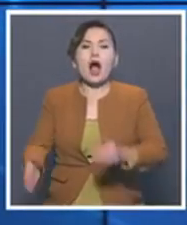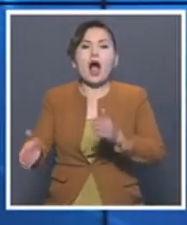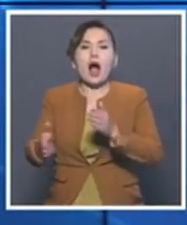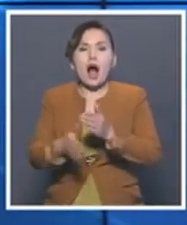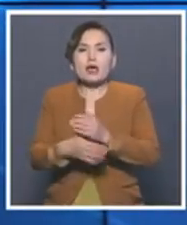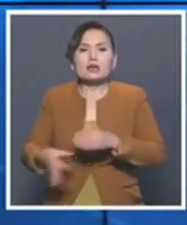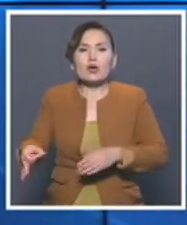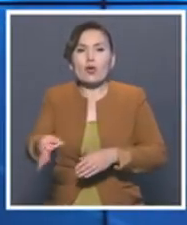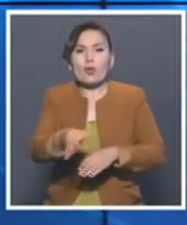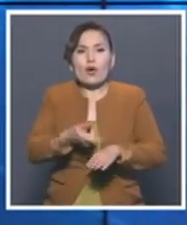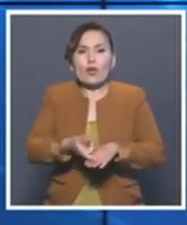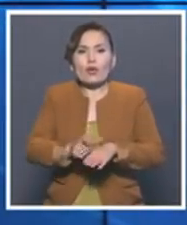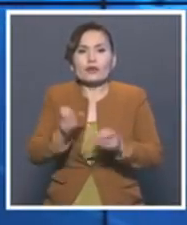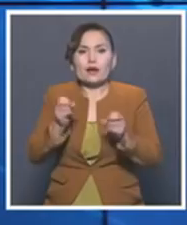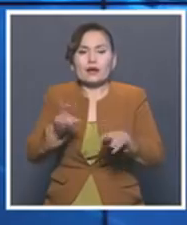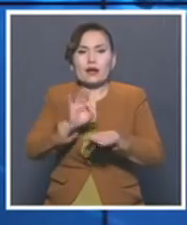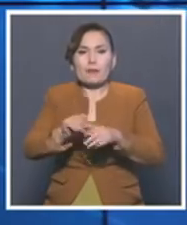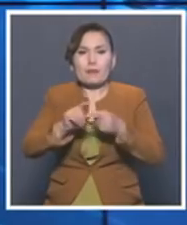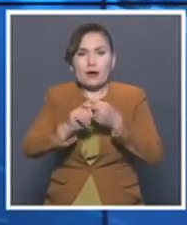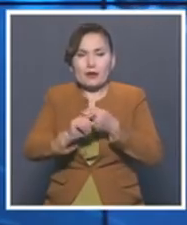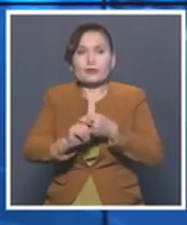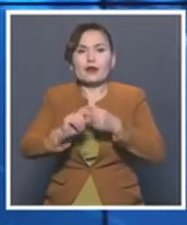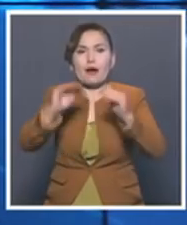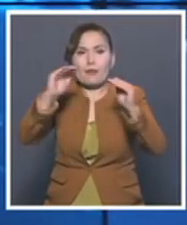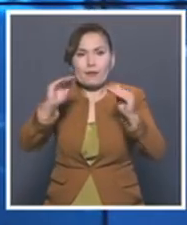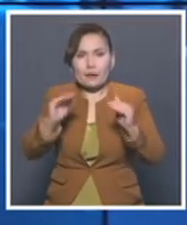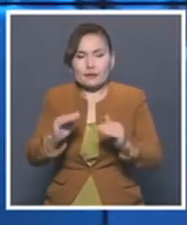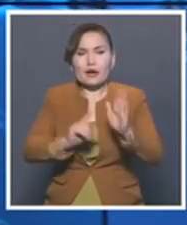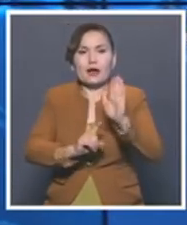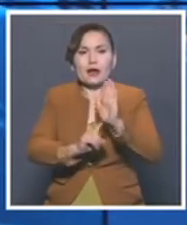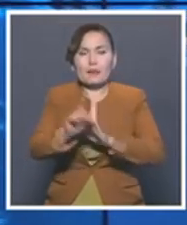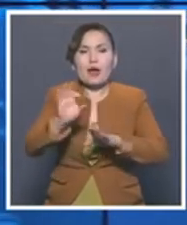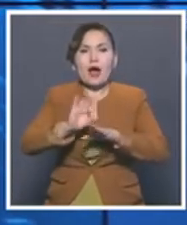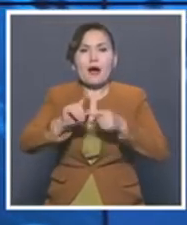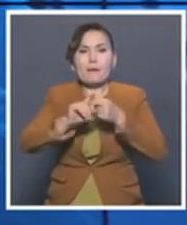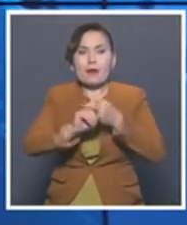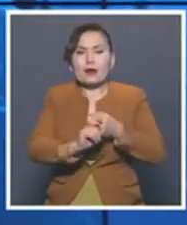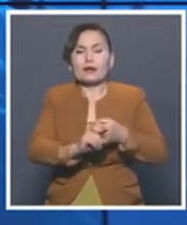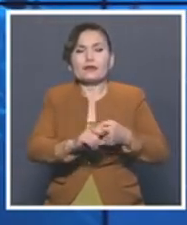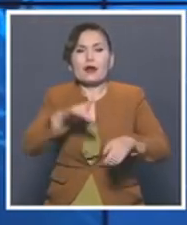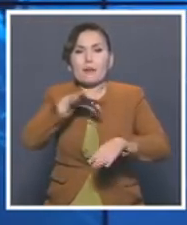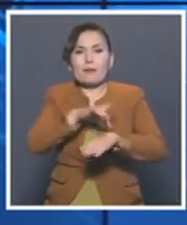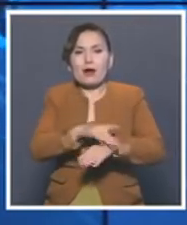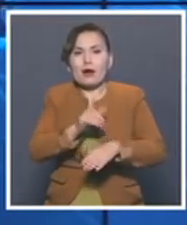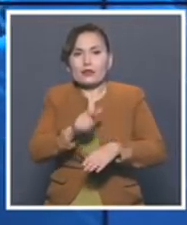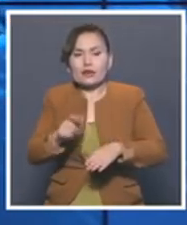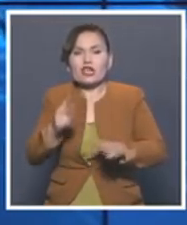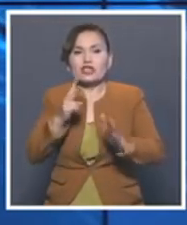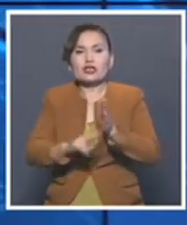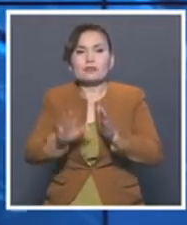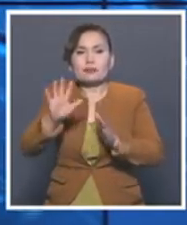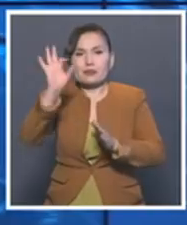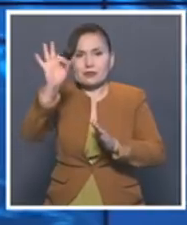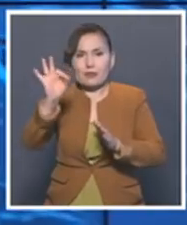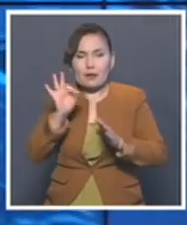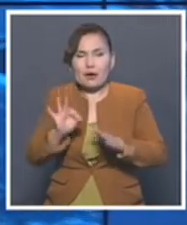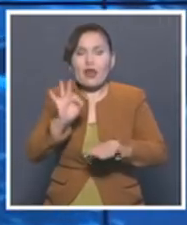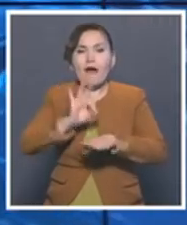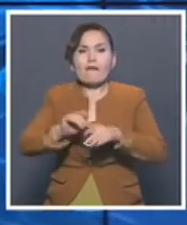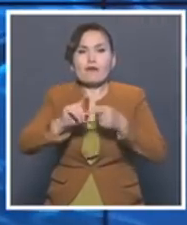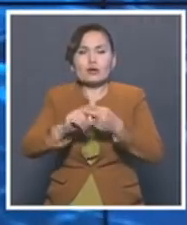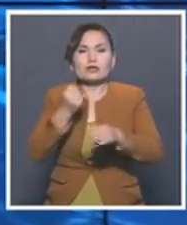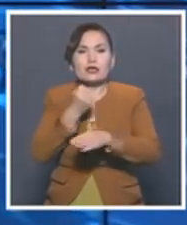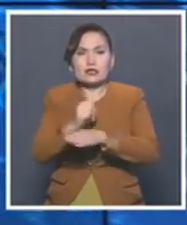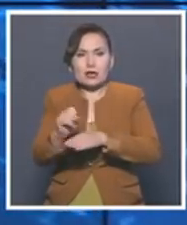Атырау облысында қауіпті індеттің беті қайтып келеді. Инфекцияға шалдыққан науқастардың 75%-ке жуығы вирусты жеңіп